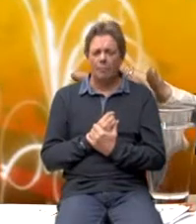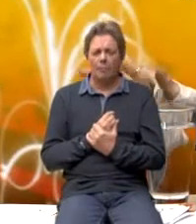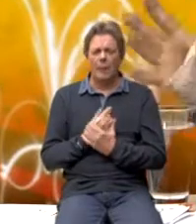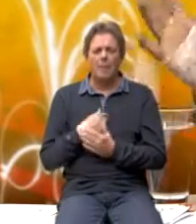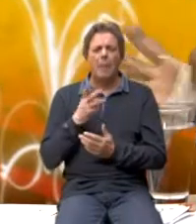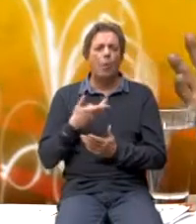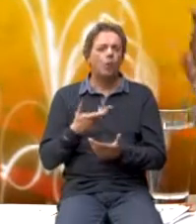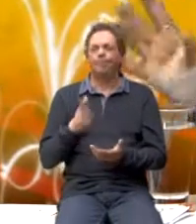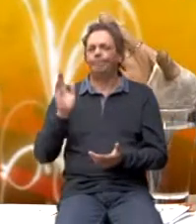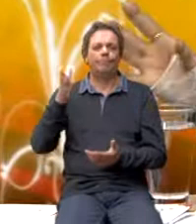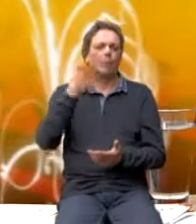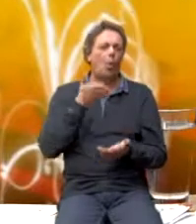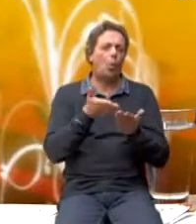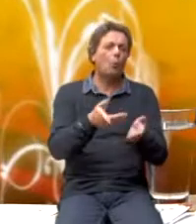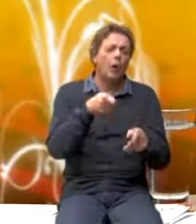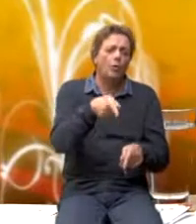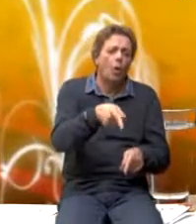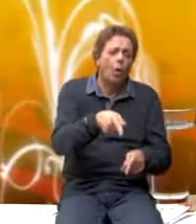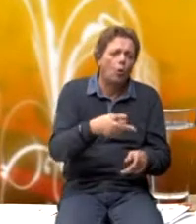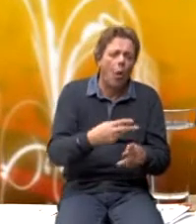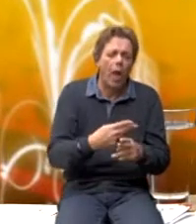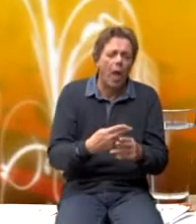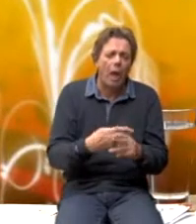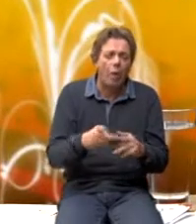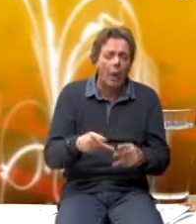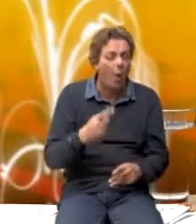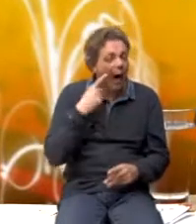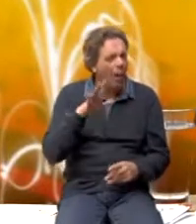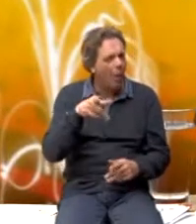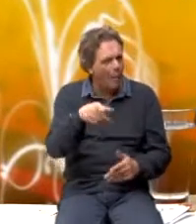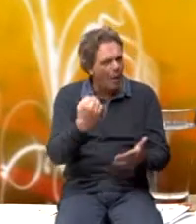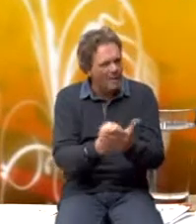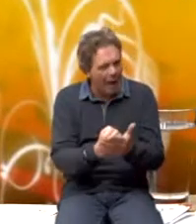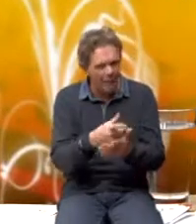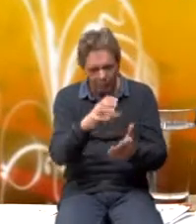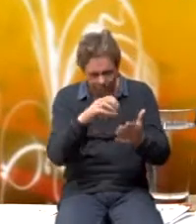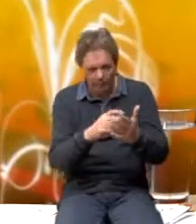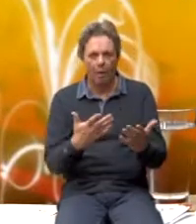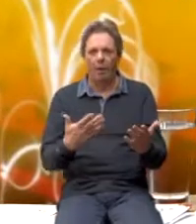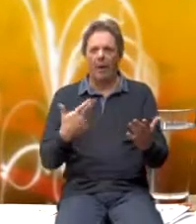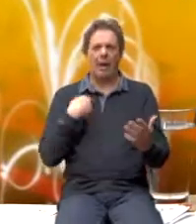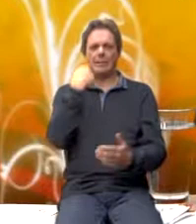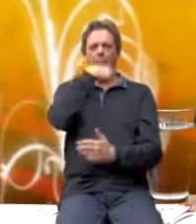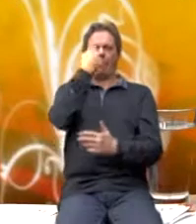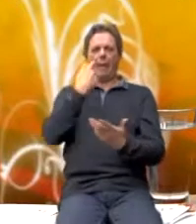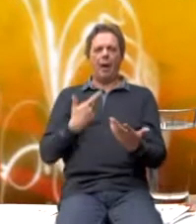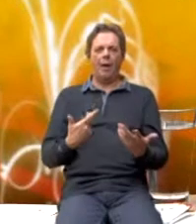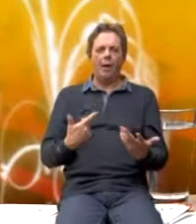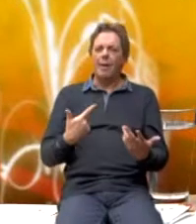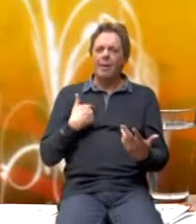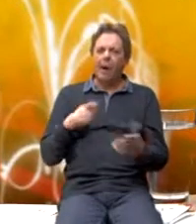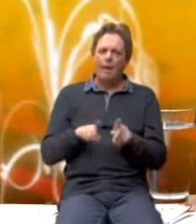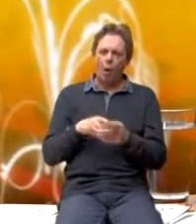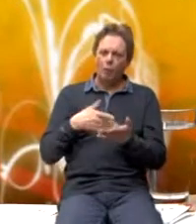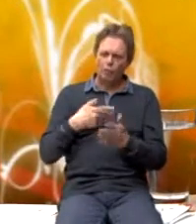nuditi ekološko i organski proizvedeno. Ako nema ovaj znak, ja sam obmanuta i ja kao